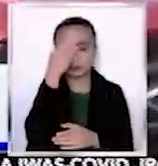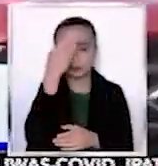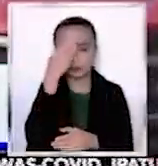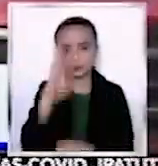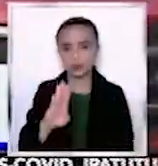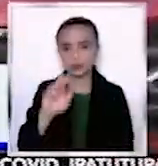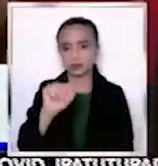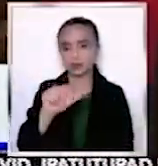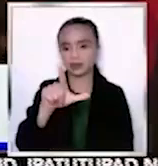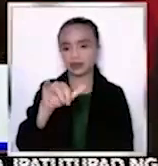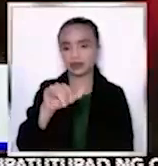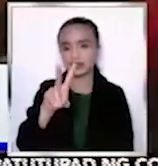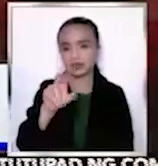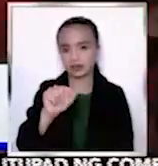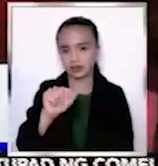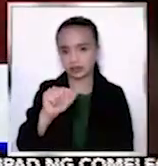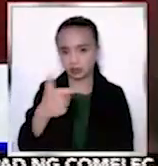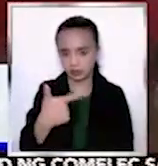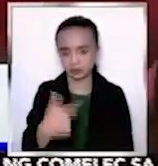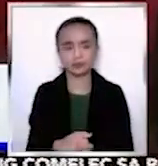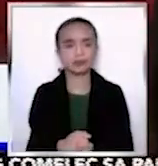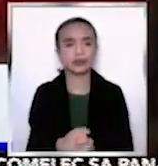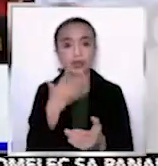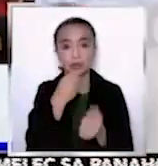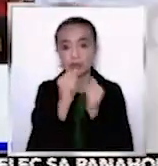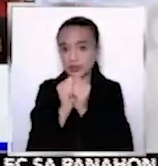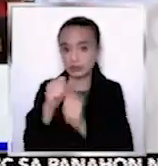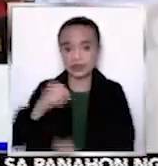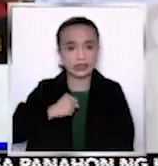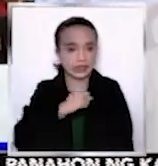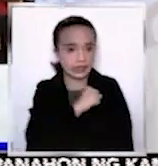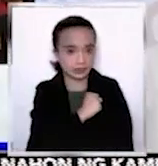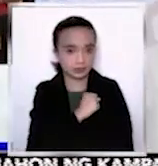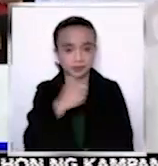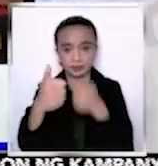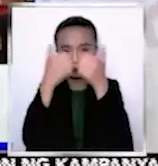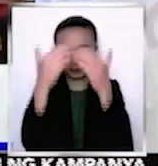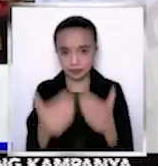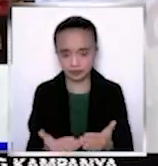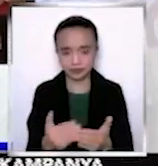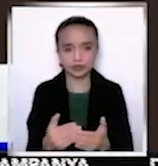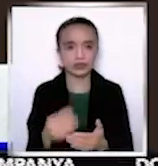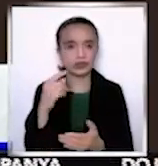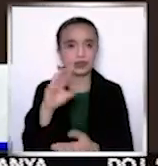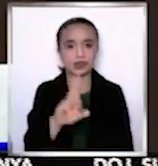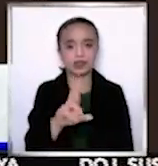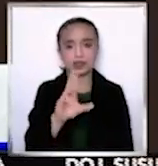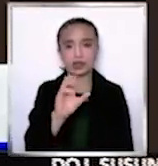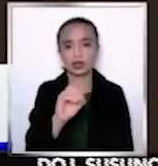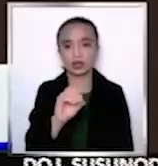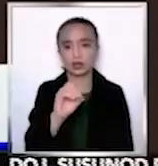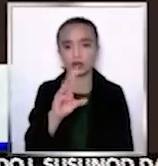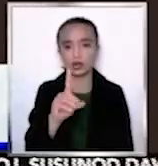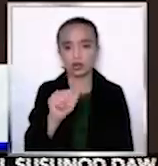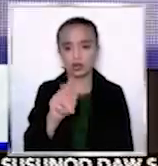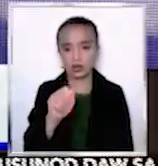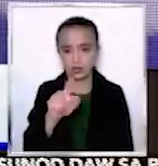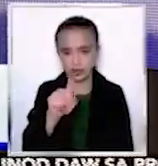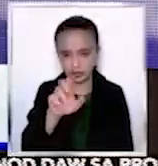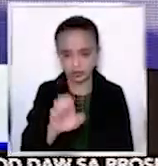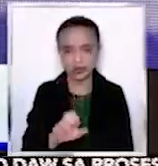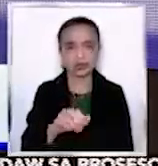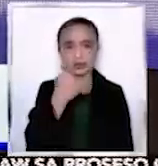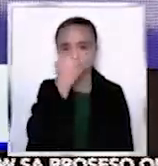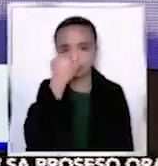at Malolos. Kasama niya mga senatorial aspirants sa sina Deputy Speaker Rodante Marcoleta, dating Senador Jinggoy Estrada